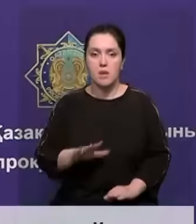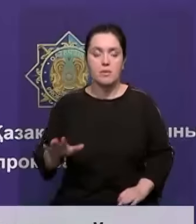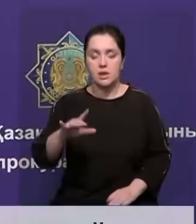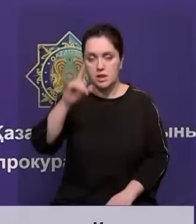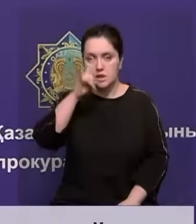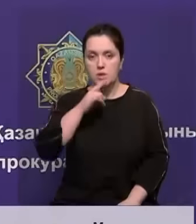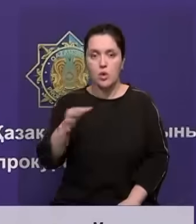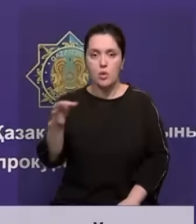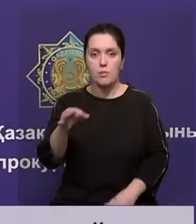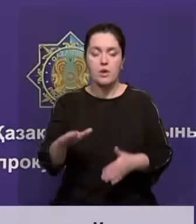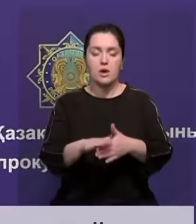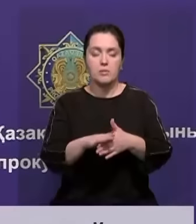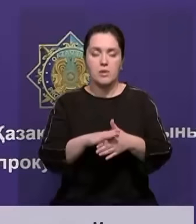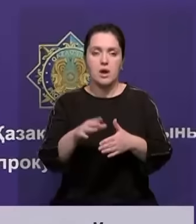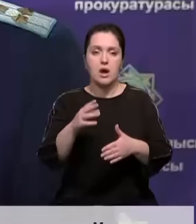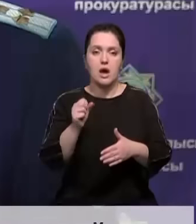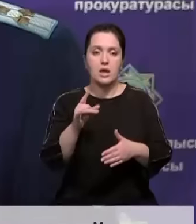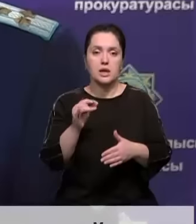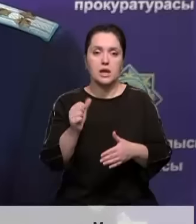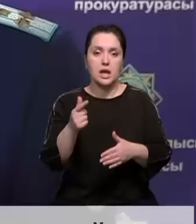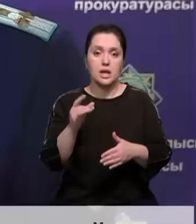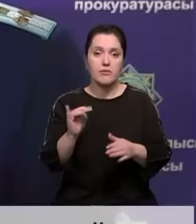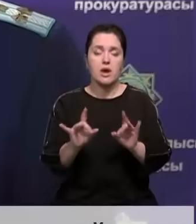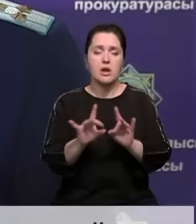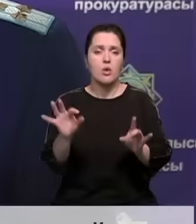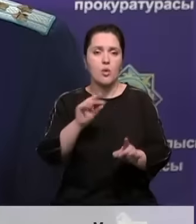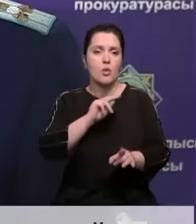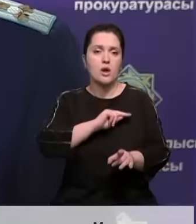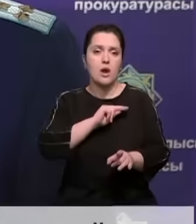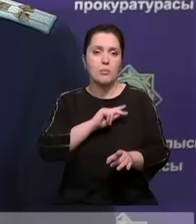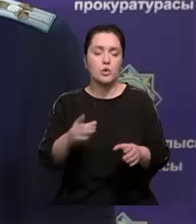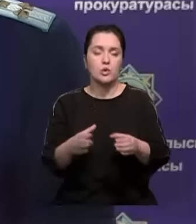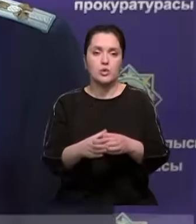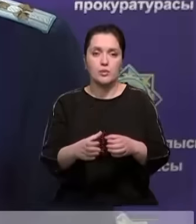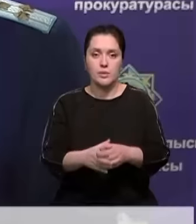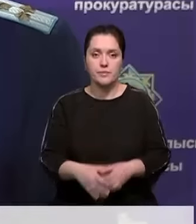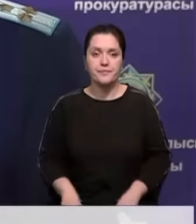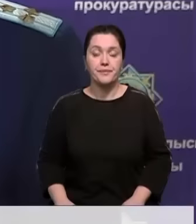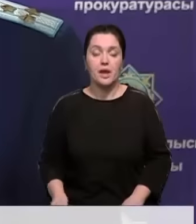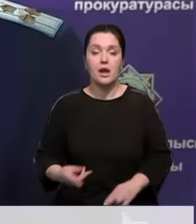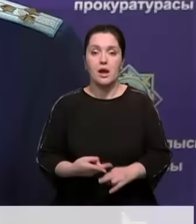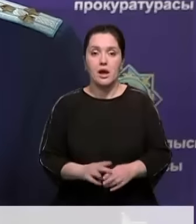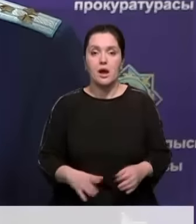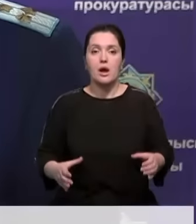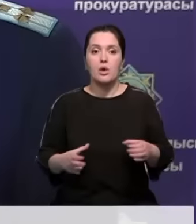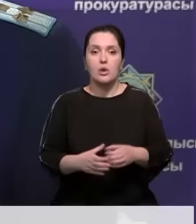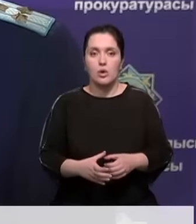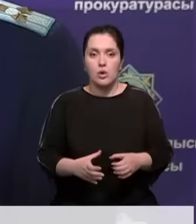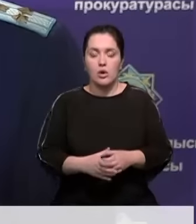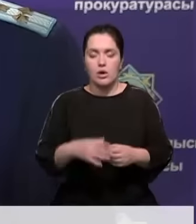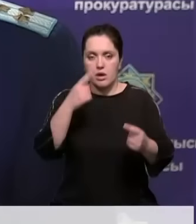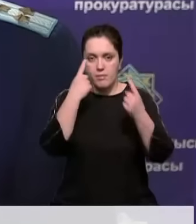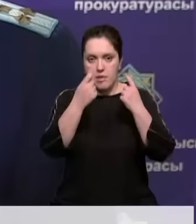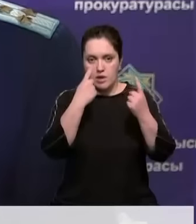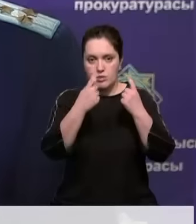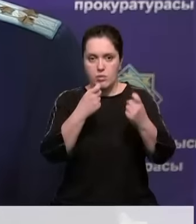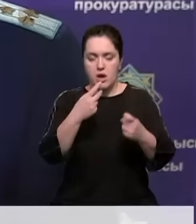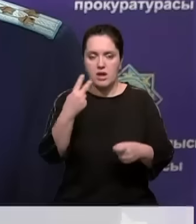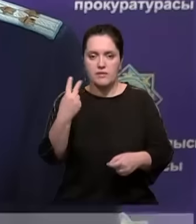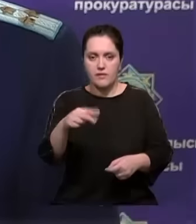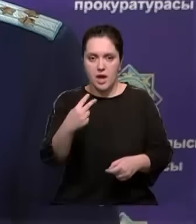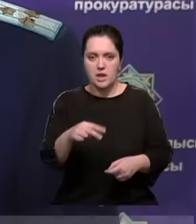Умаргалиев рассказал о работе мобильной группы. В мобильную группу прокуратуры области поступило порядка 20 сигналов